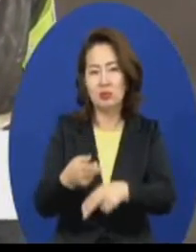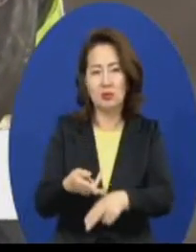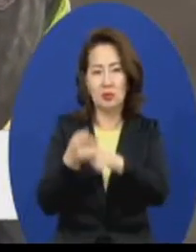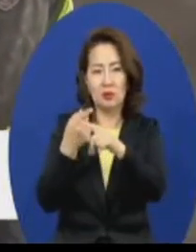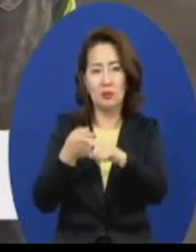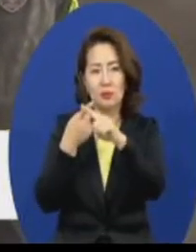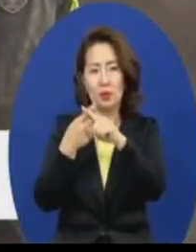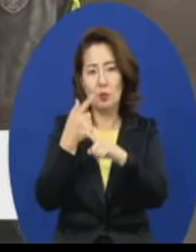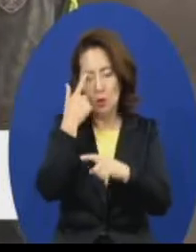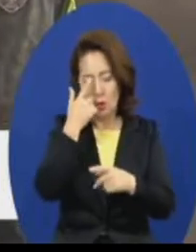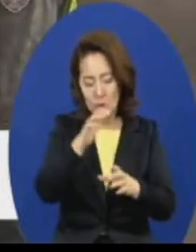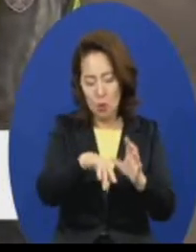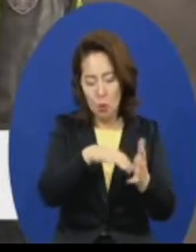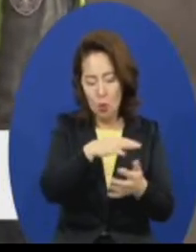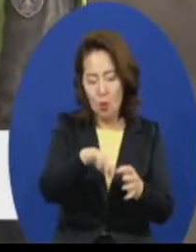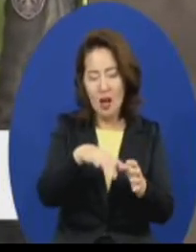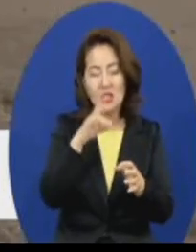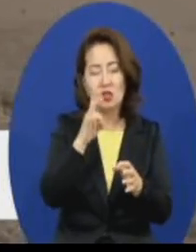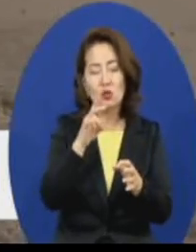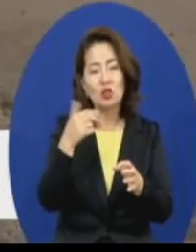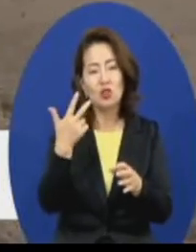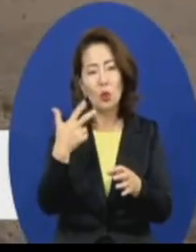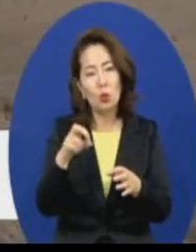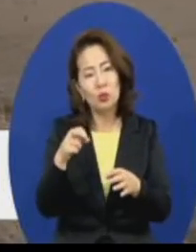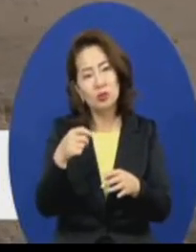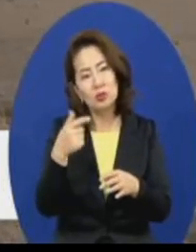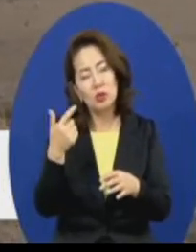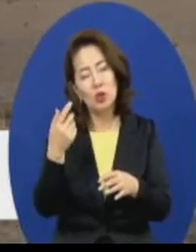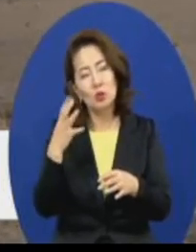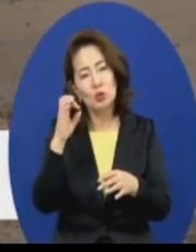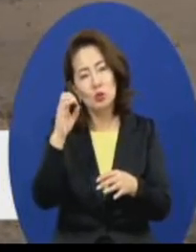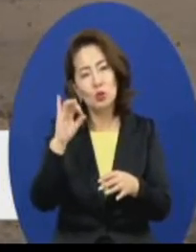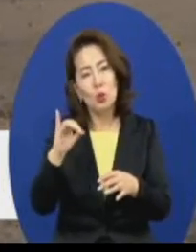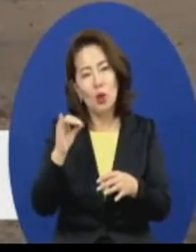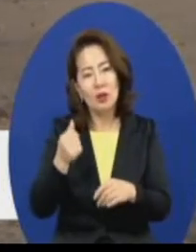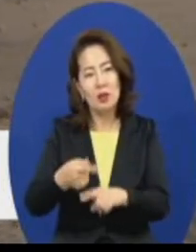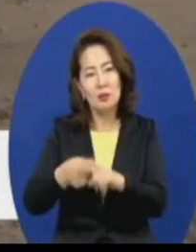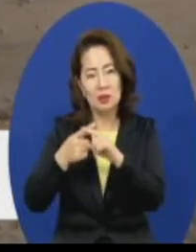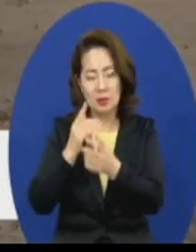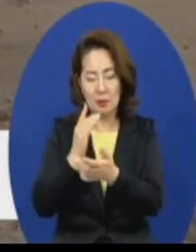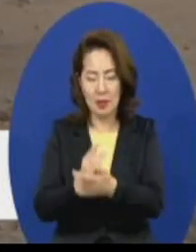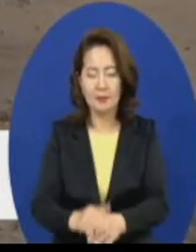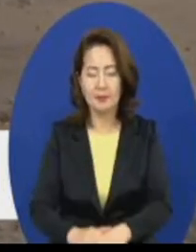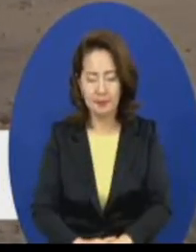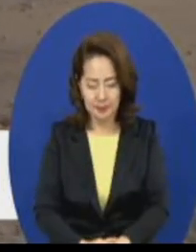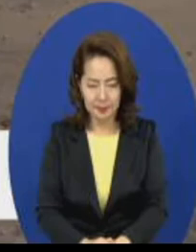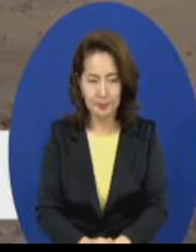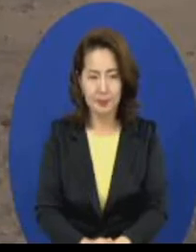Монголын угаасан коксчх нүүрсний үн тон тутамдаа 30-40 оноор өссөн үзүүлэлттэй байгаа юм.